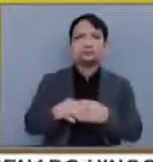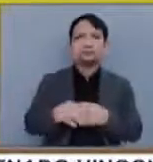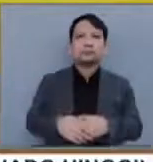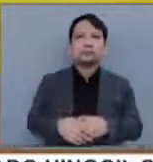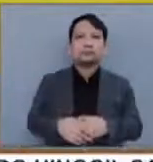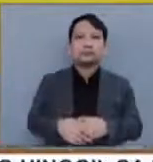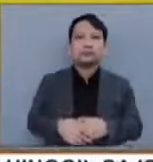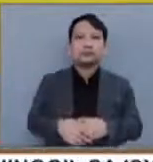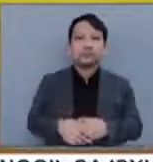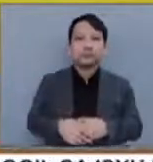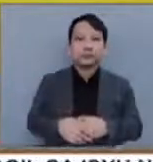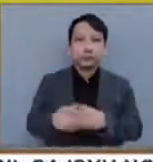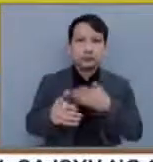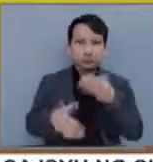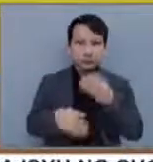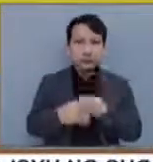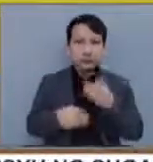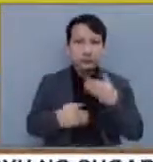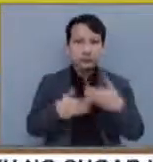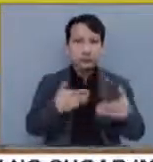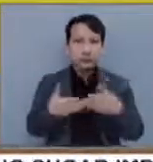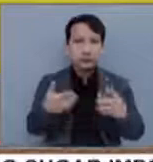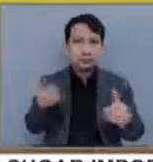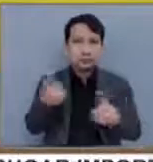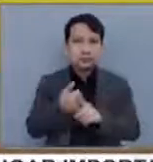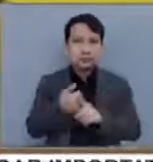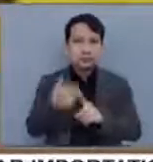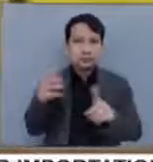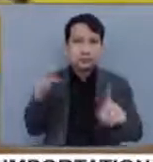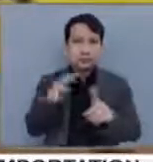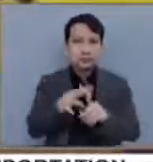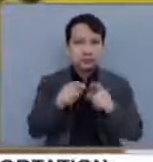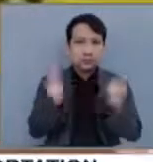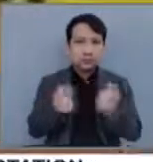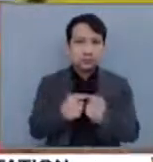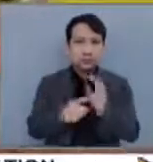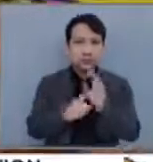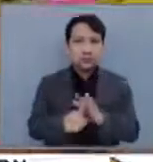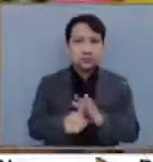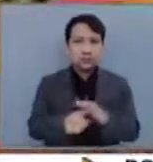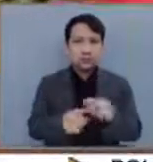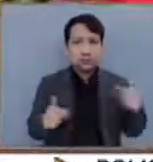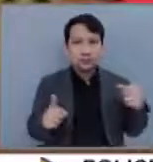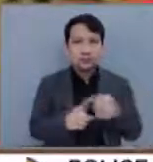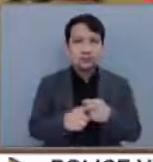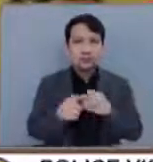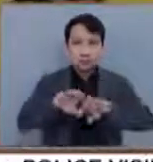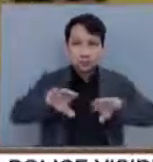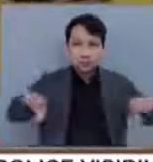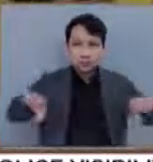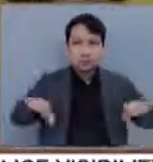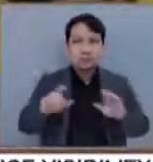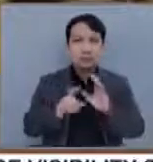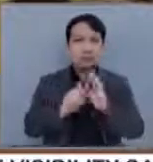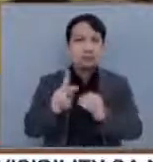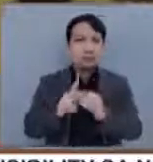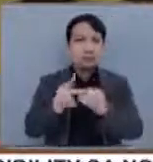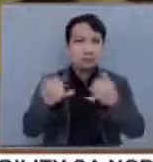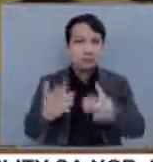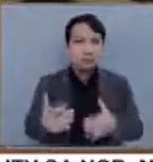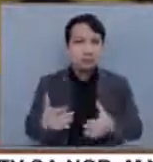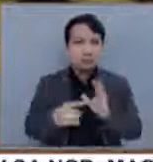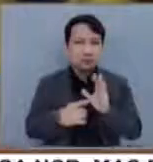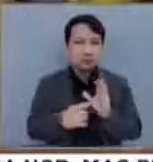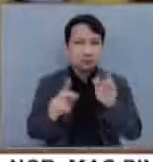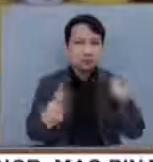court. Hindi naman napigilang mapasugod ng mga teammate nito. Agad naman silang naawat ng ilang pang manlalaro at mga tao na nasa